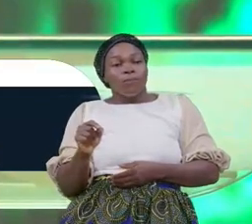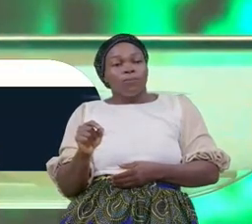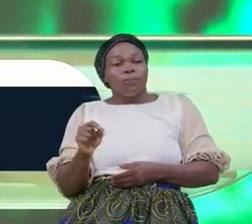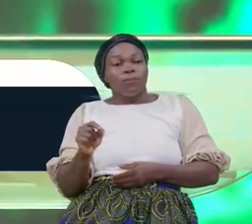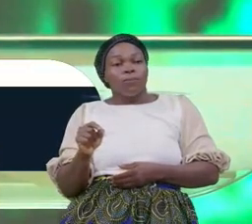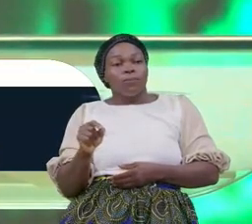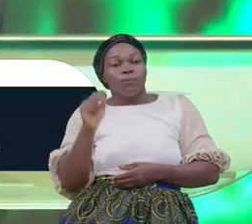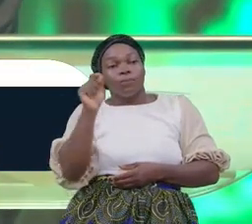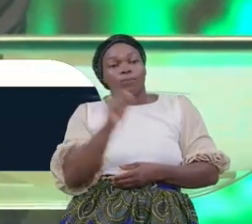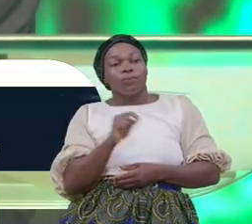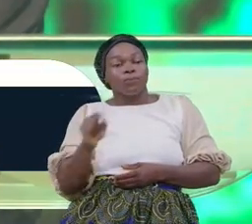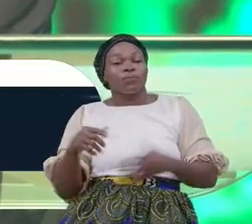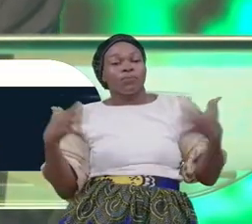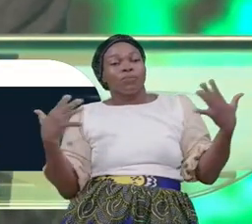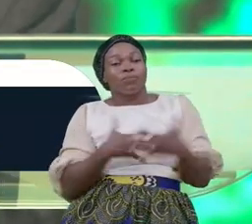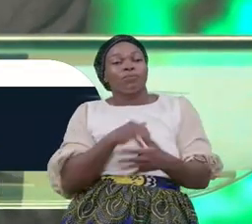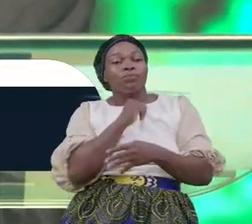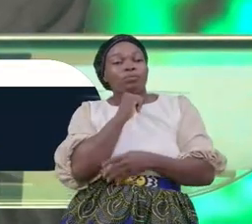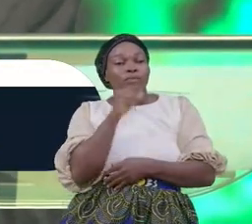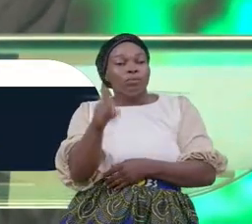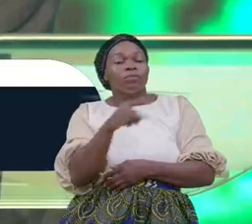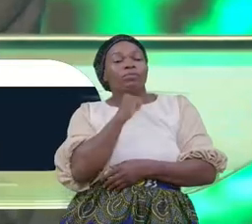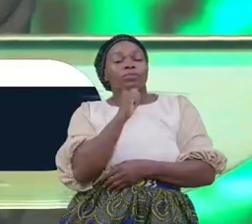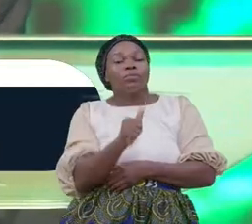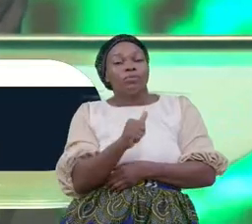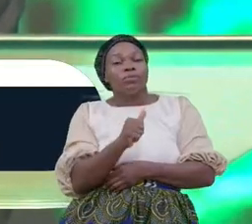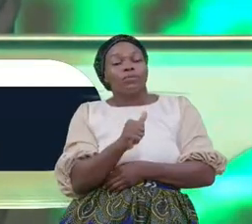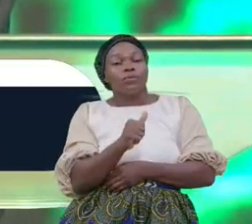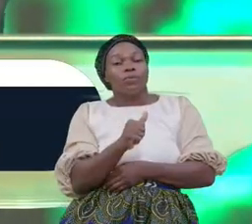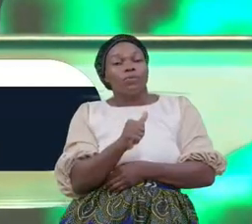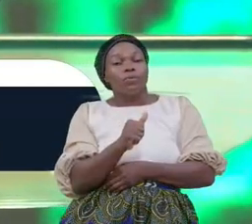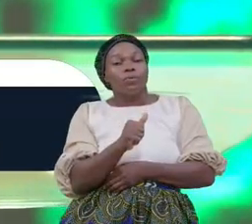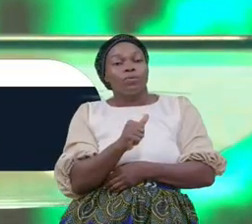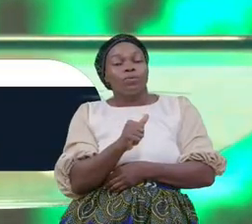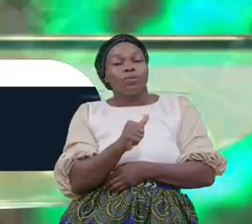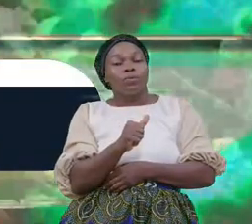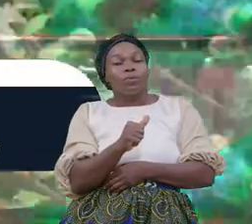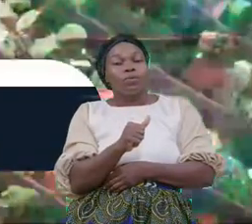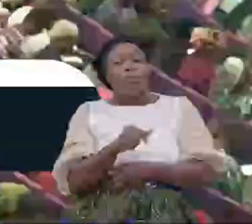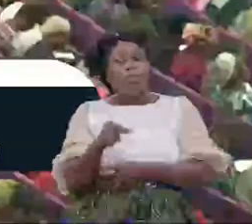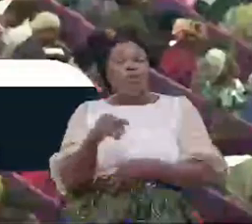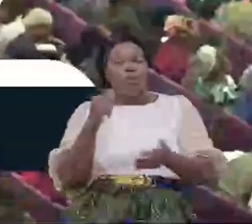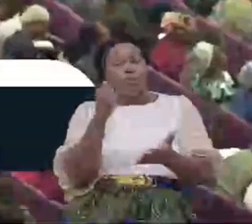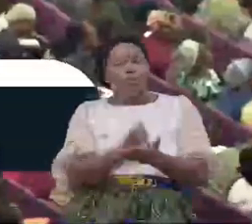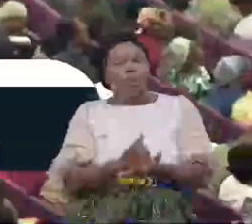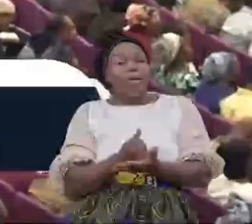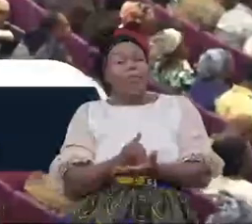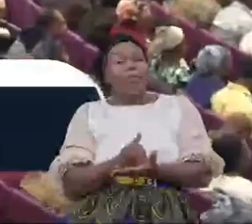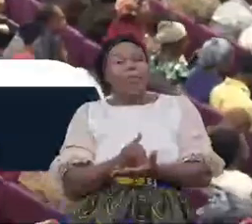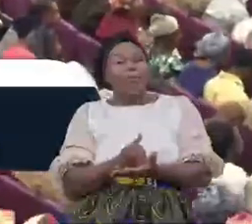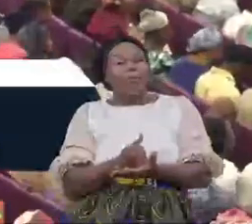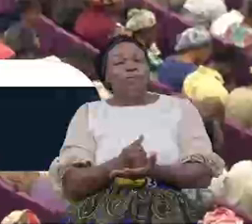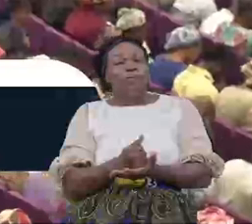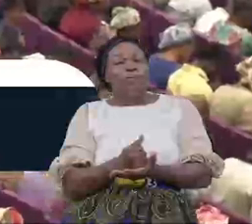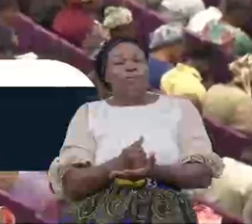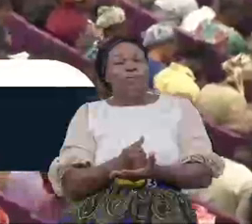30, 10, et toi mon serviteur Jacob, ne crains pas, vous avez perdu votre amen. Et